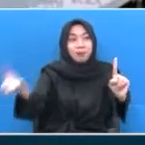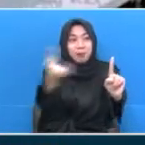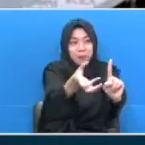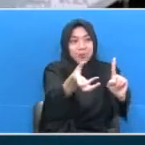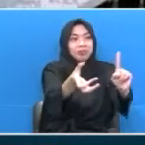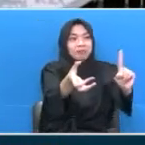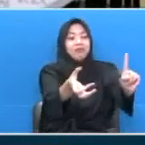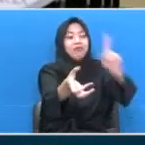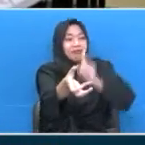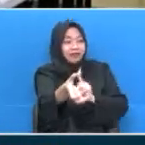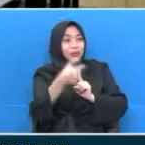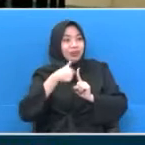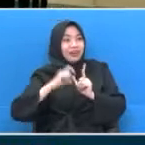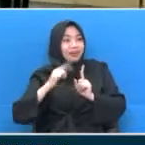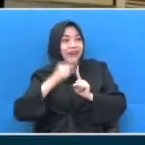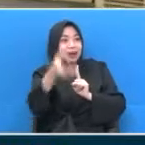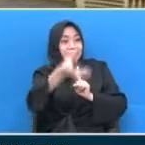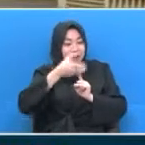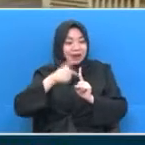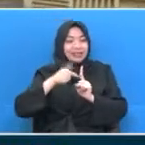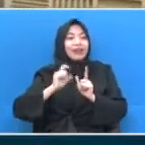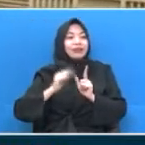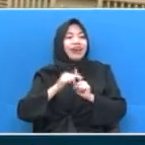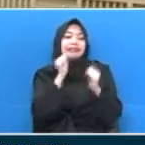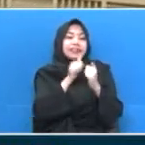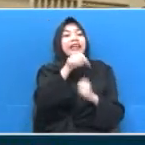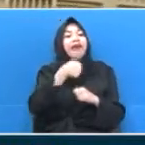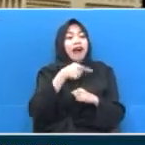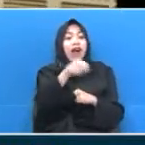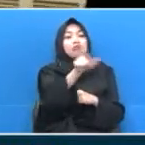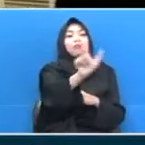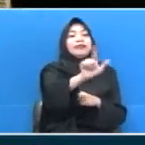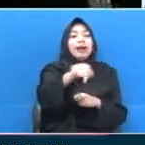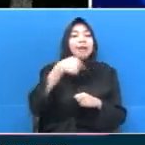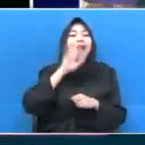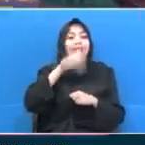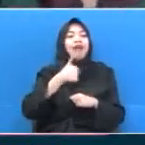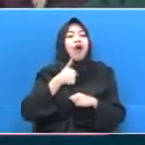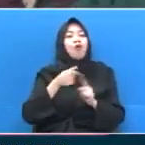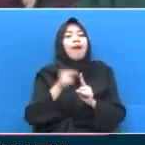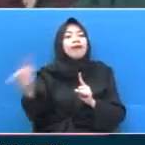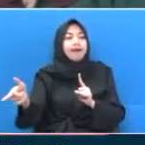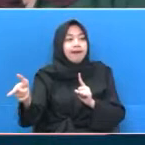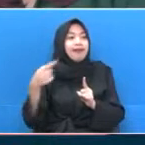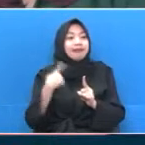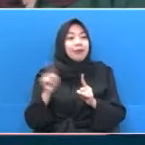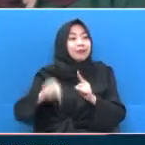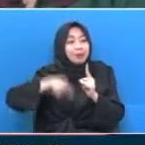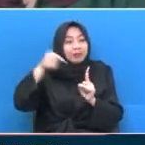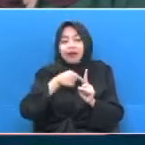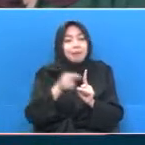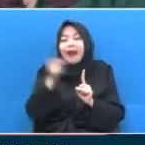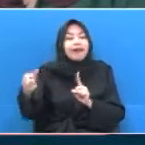kenyataannya tidak terjadi seperti itu sejauh ini sudah berapa yang kemudian lapor ke polisi dan bagaimana